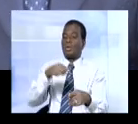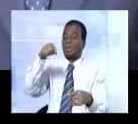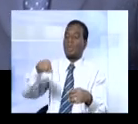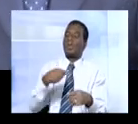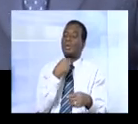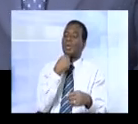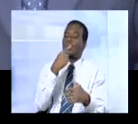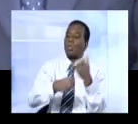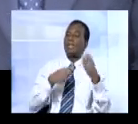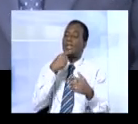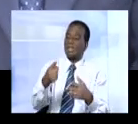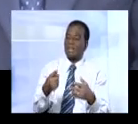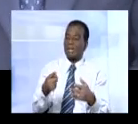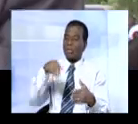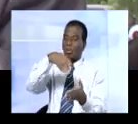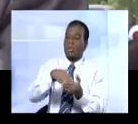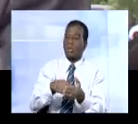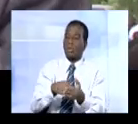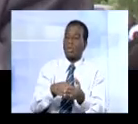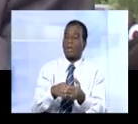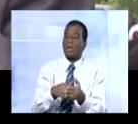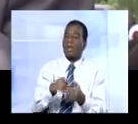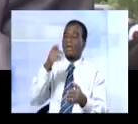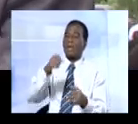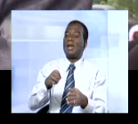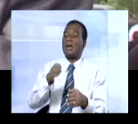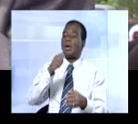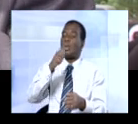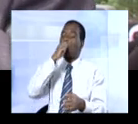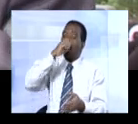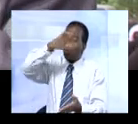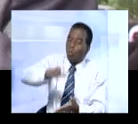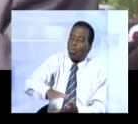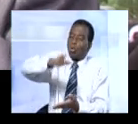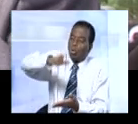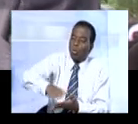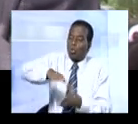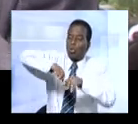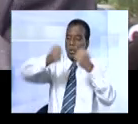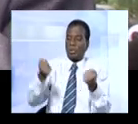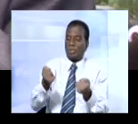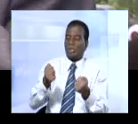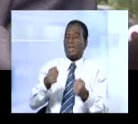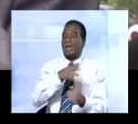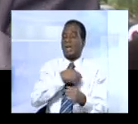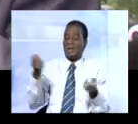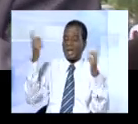l'hydraulique villageoise? Souvent les puits sont en panne, et quand les puits sont en panne, on a oublié de retourner au marigot.